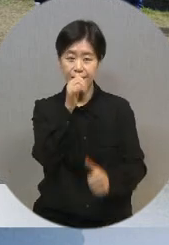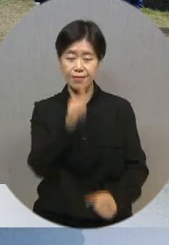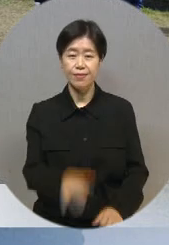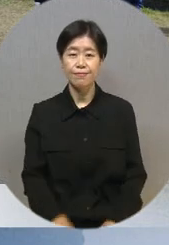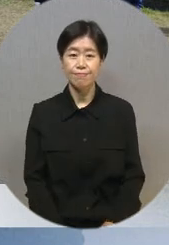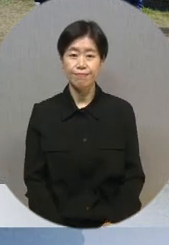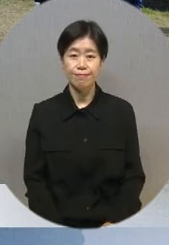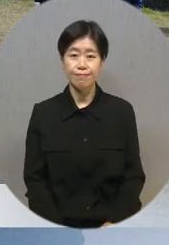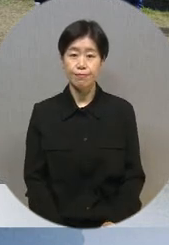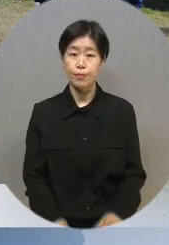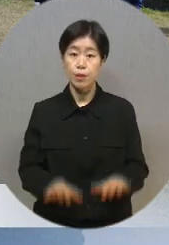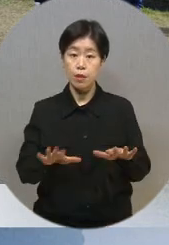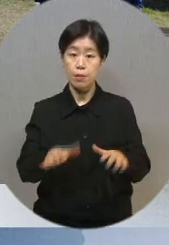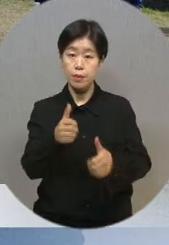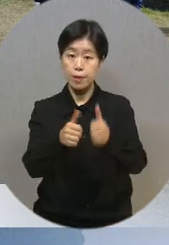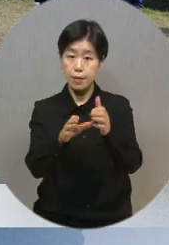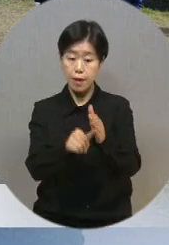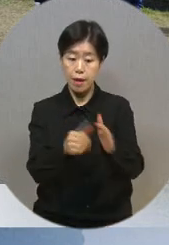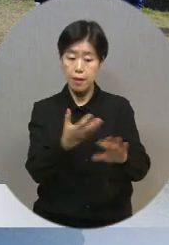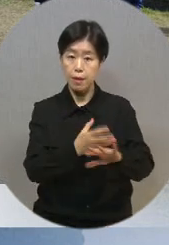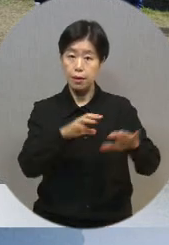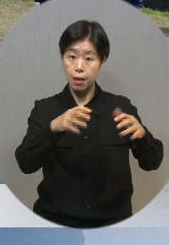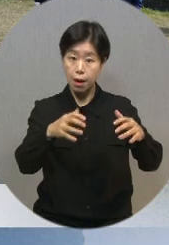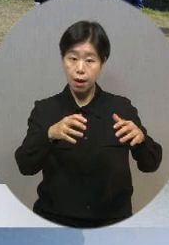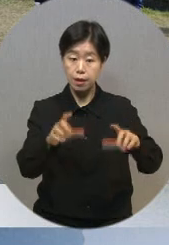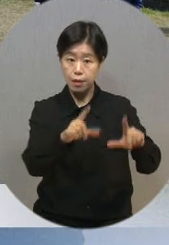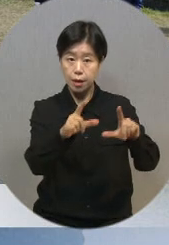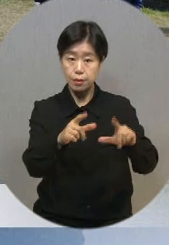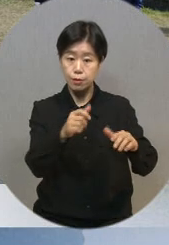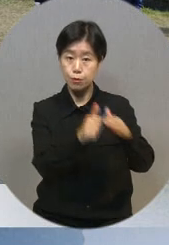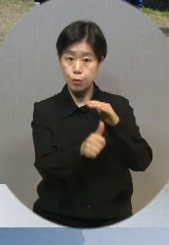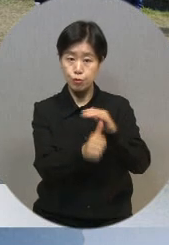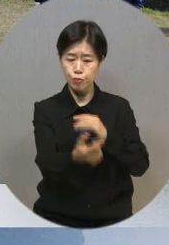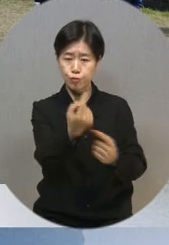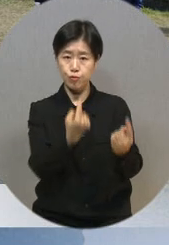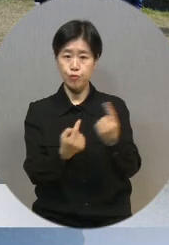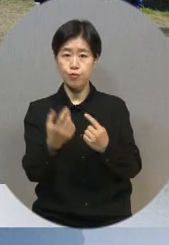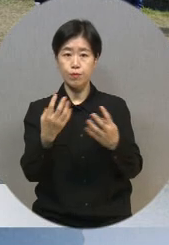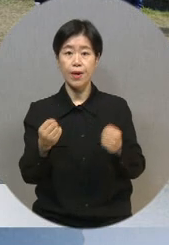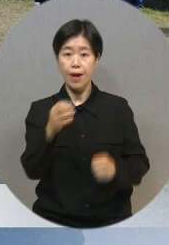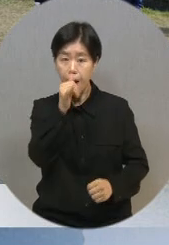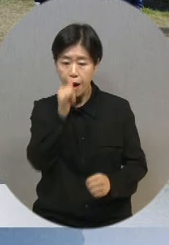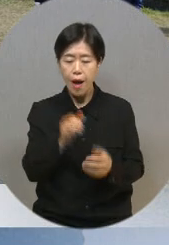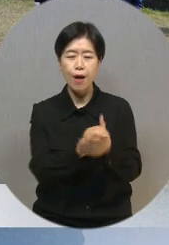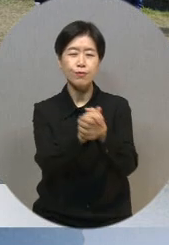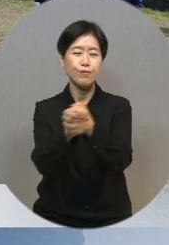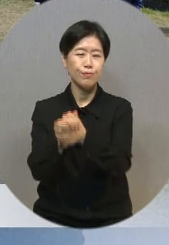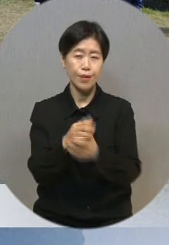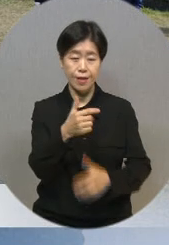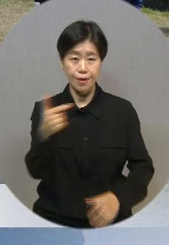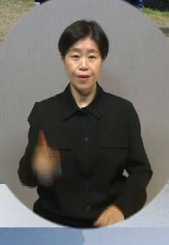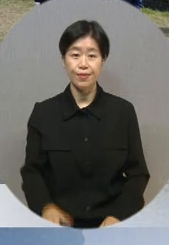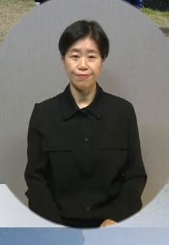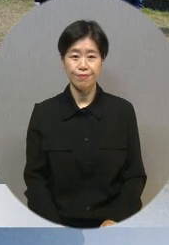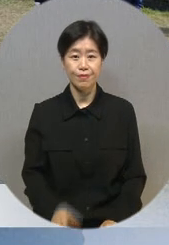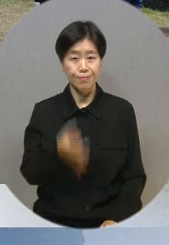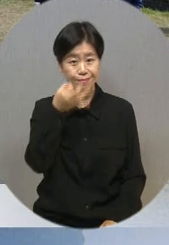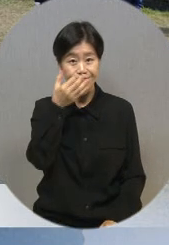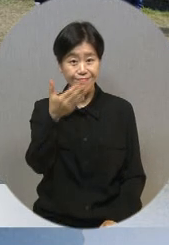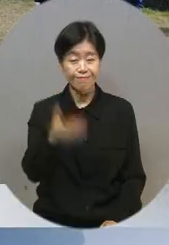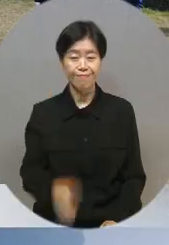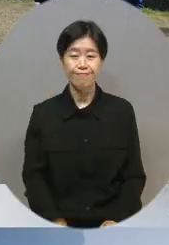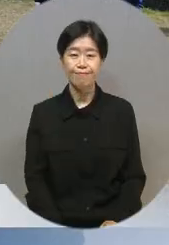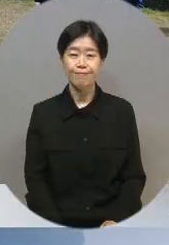열렸습니다. 특히 이번 대회는 해외 선수들의 참여로 전 세계 선수들의 화합의장이었다고 하는데요. 지금 바로